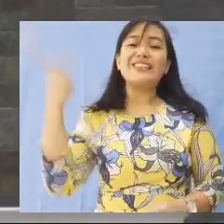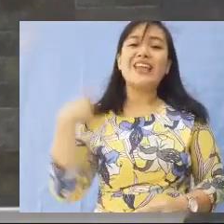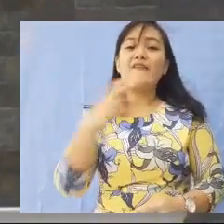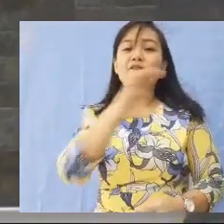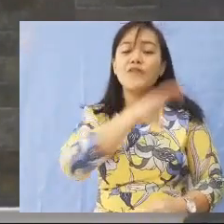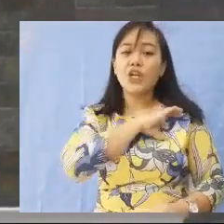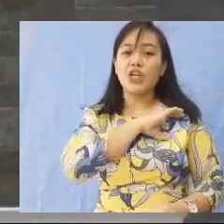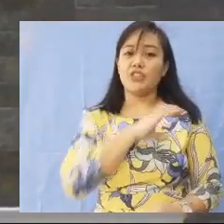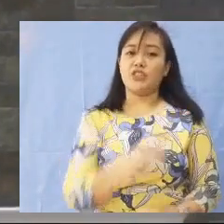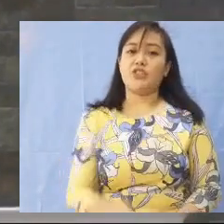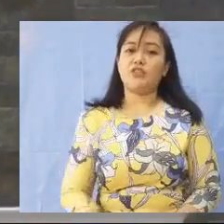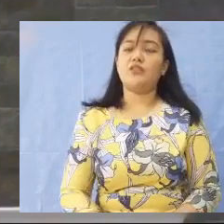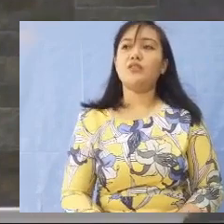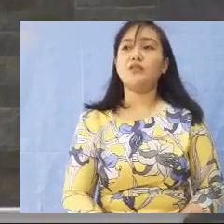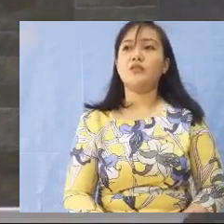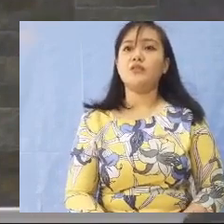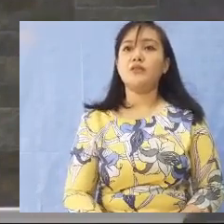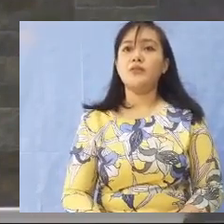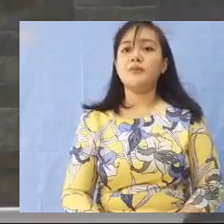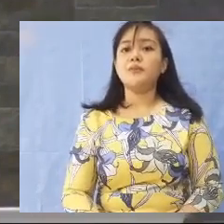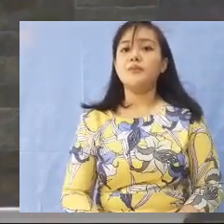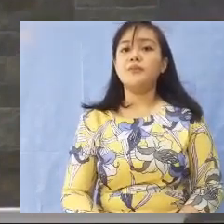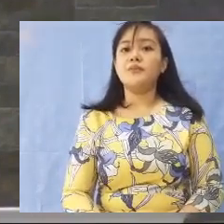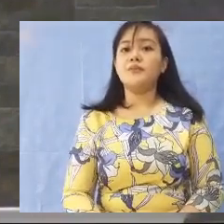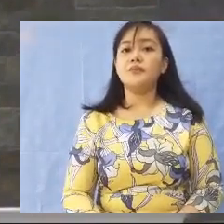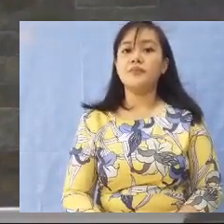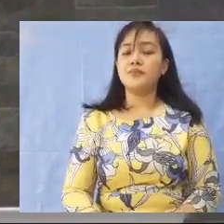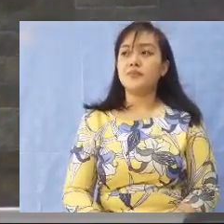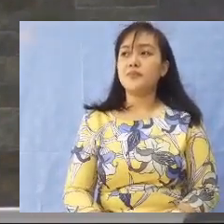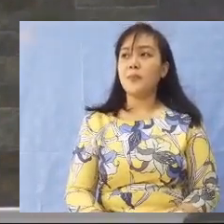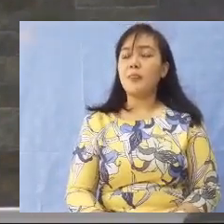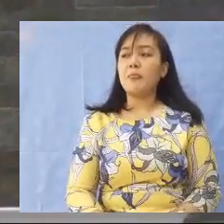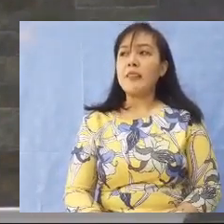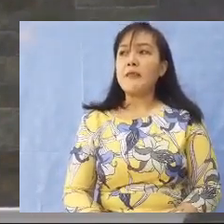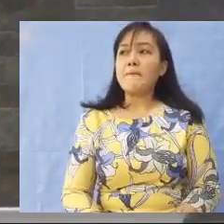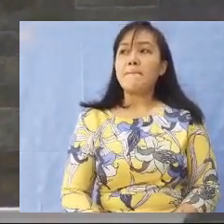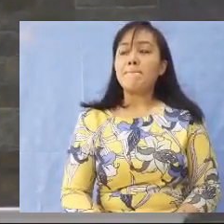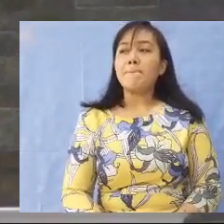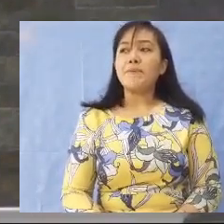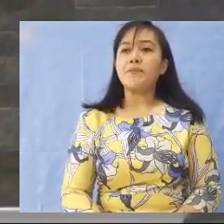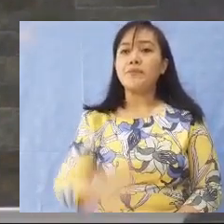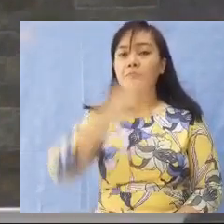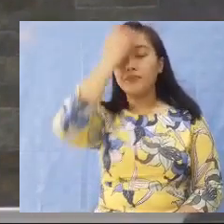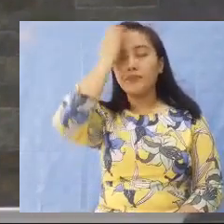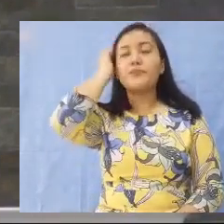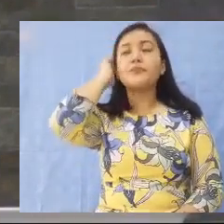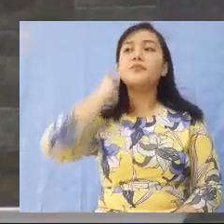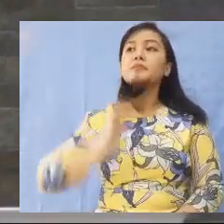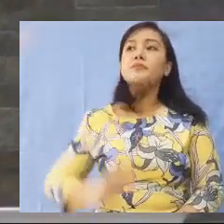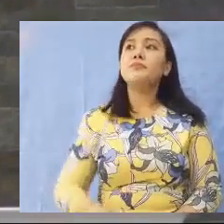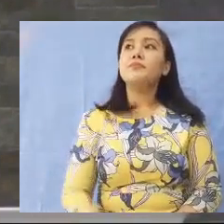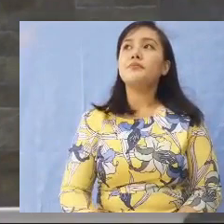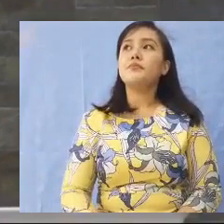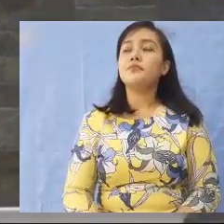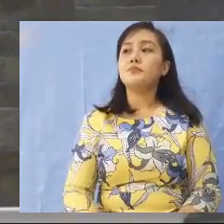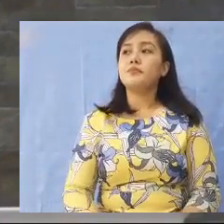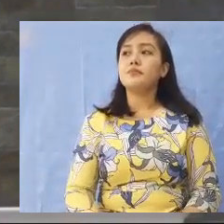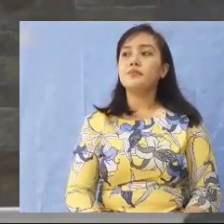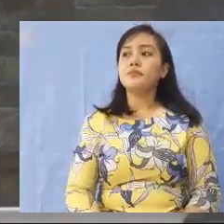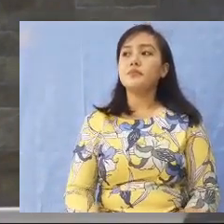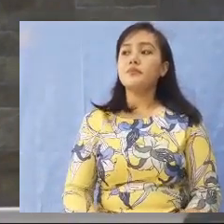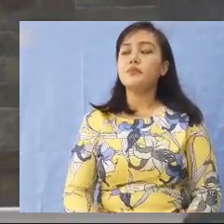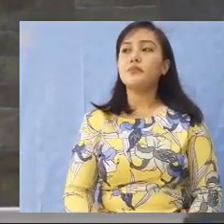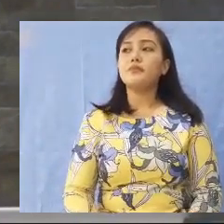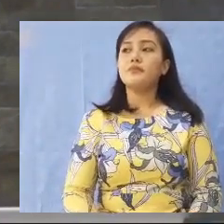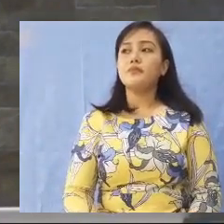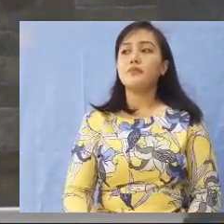Okay, nasusundan niyo po. Okay? Now, isa pa po sa character ng promise na ito, as